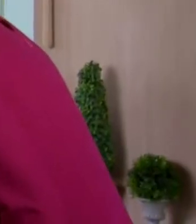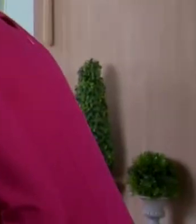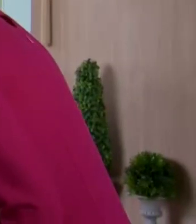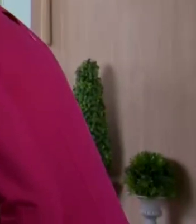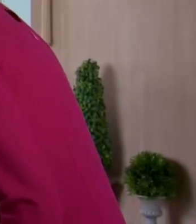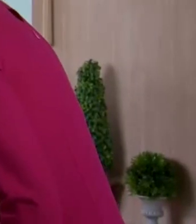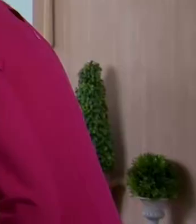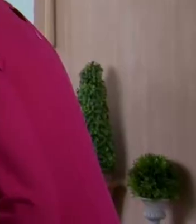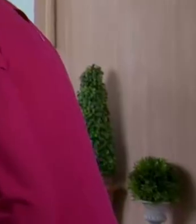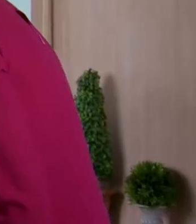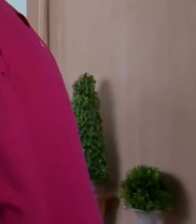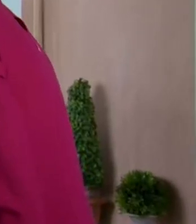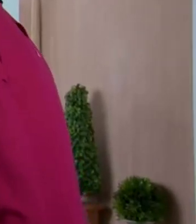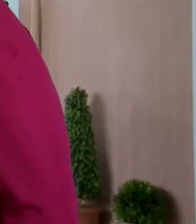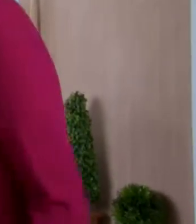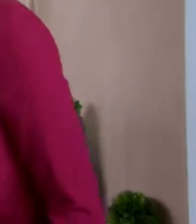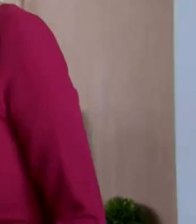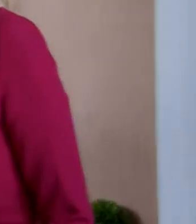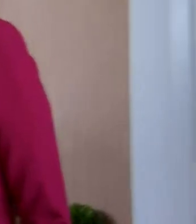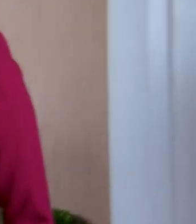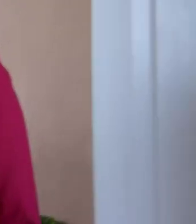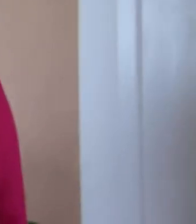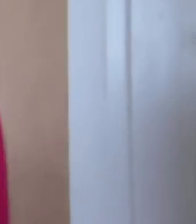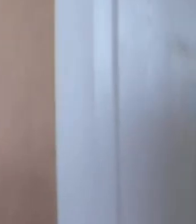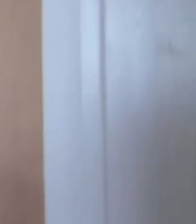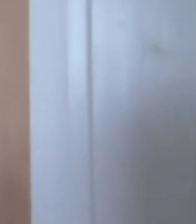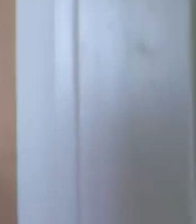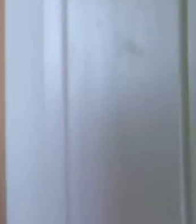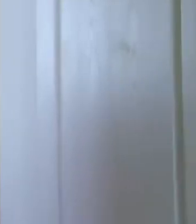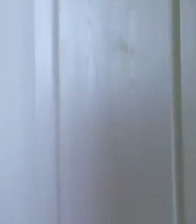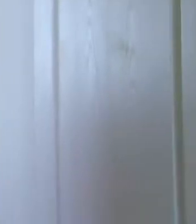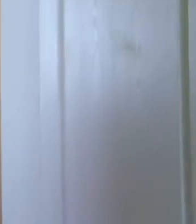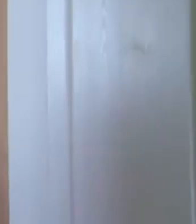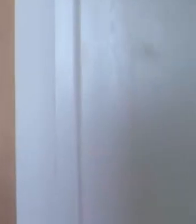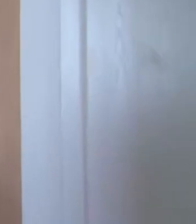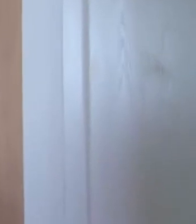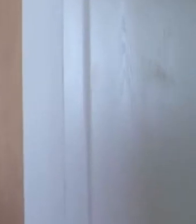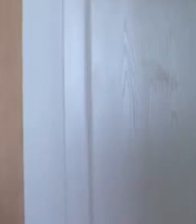Ama bir sorun yok. Şaşkınlıkla doğrulup etrafına baktı.